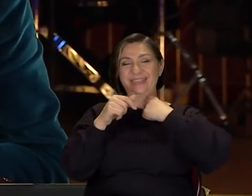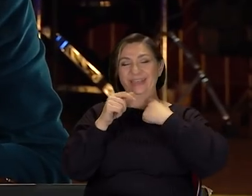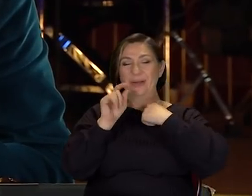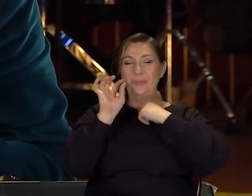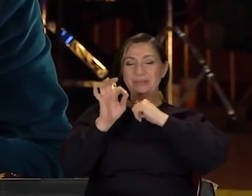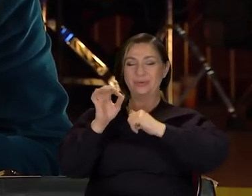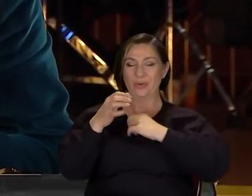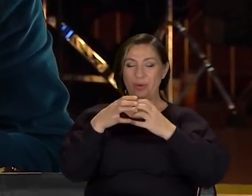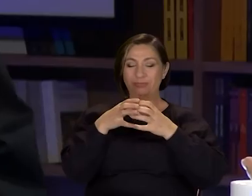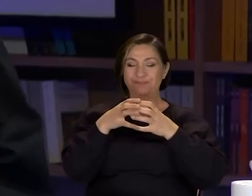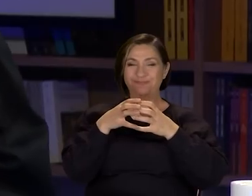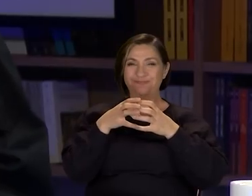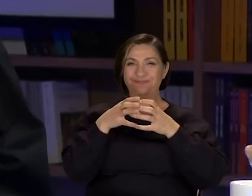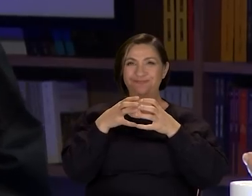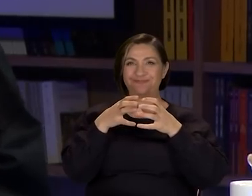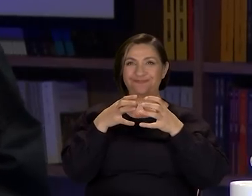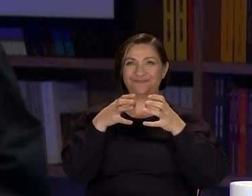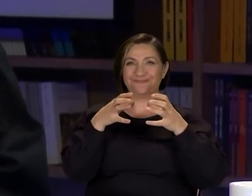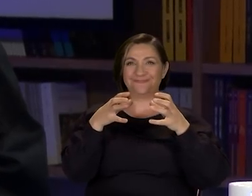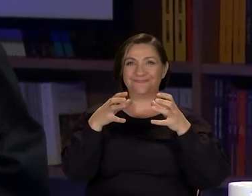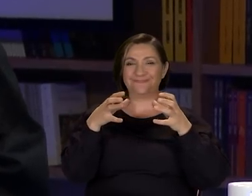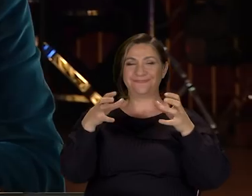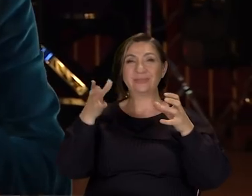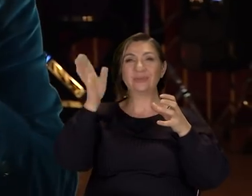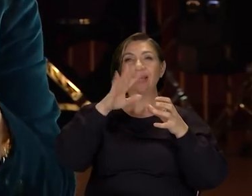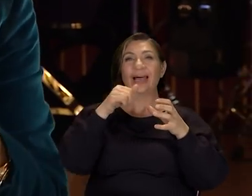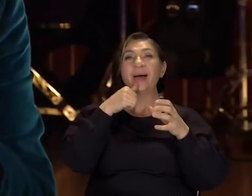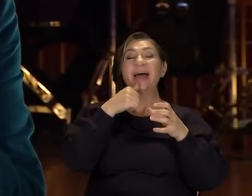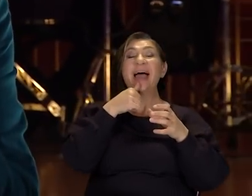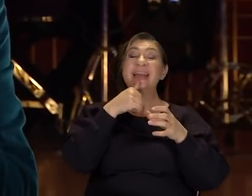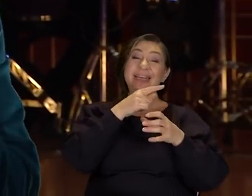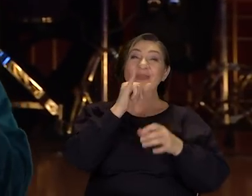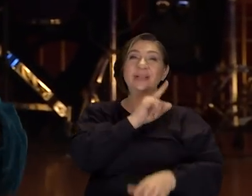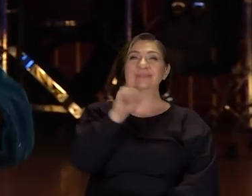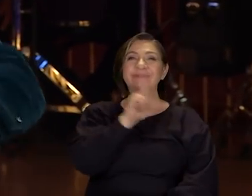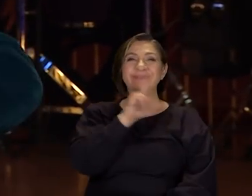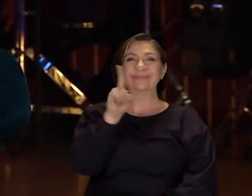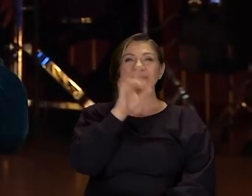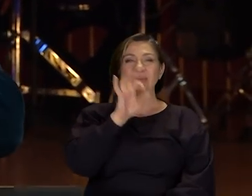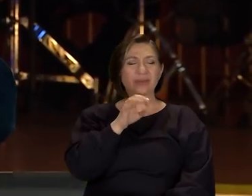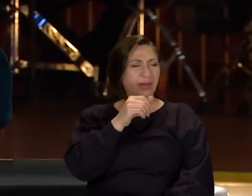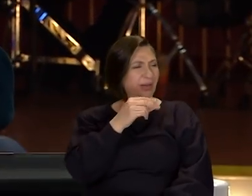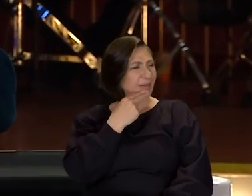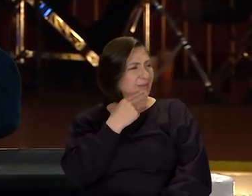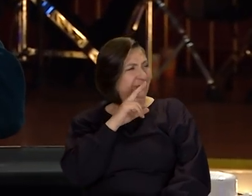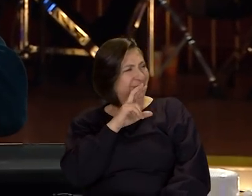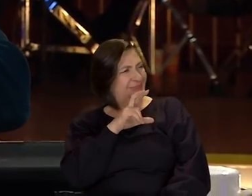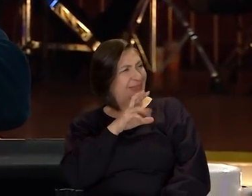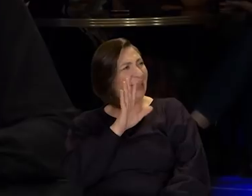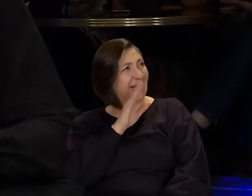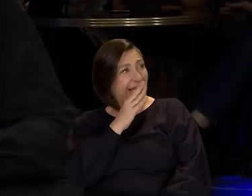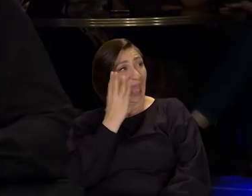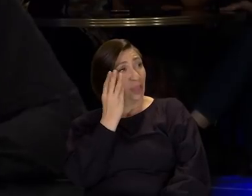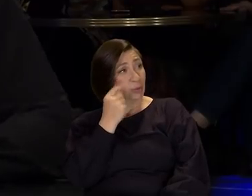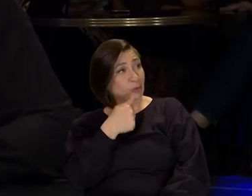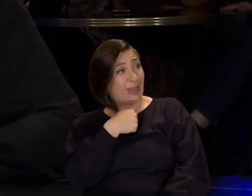büyümeye başlıyor. Ve vazgeçiyor. Ne olursa olsun büyüyor ve erkeği sık tuvalete gönderiyor. Ve kadın oturup bunu seyrediyor. Anlıyorsun evet. Değil